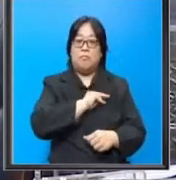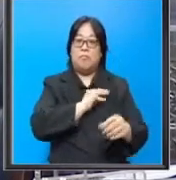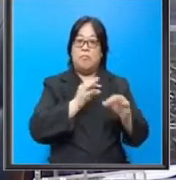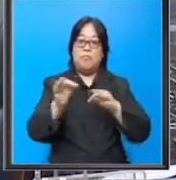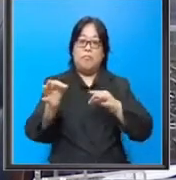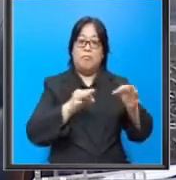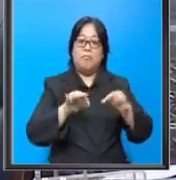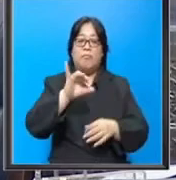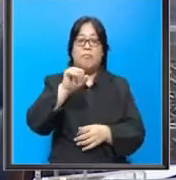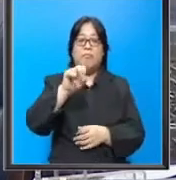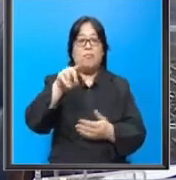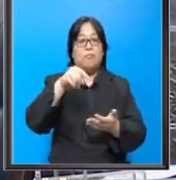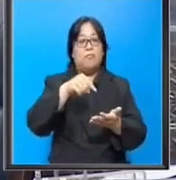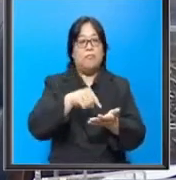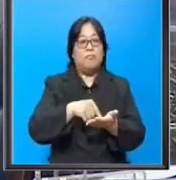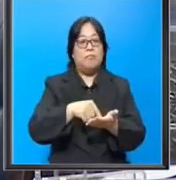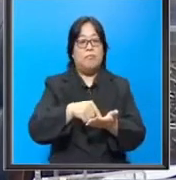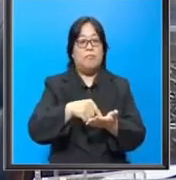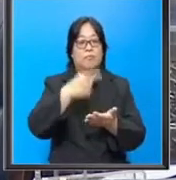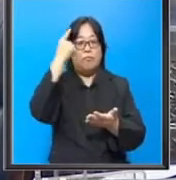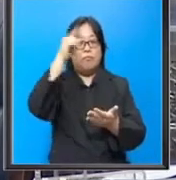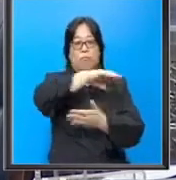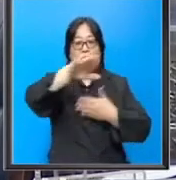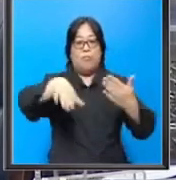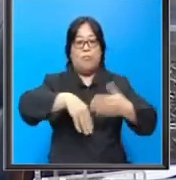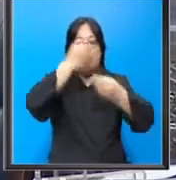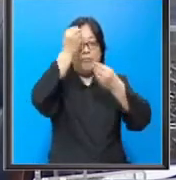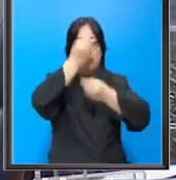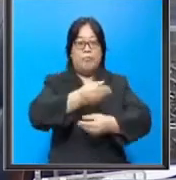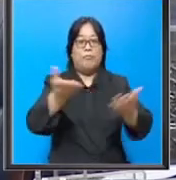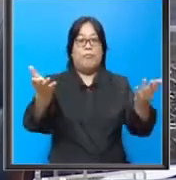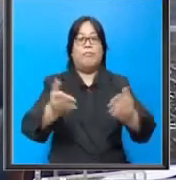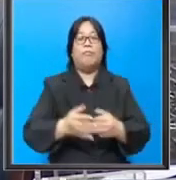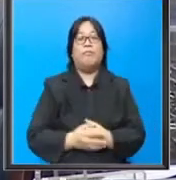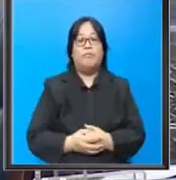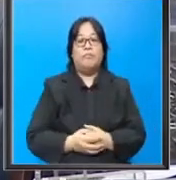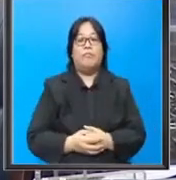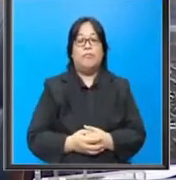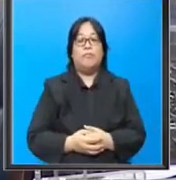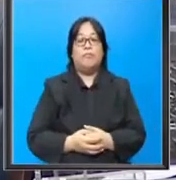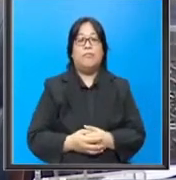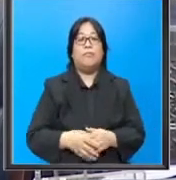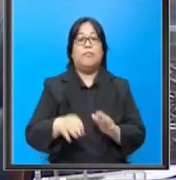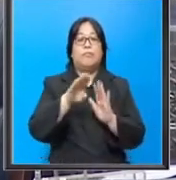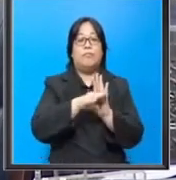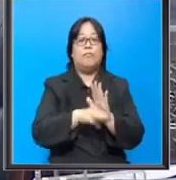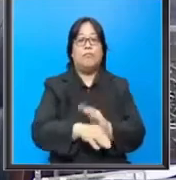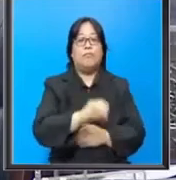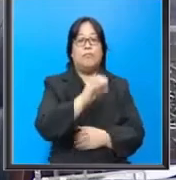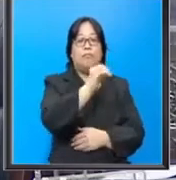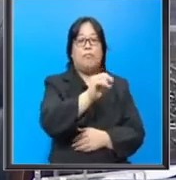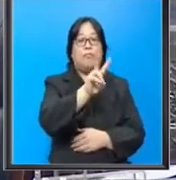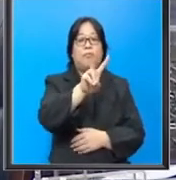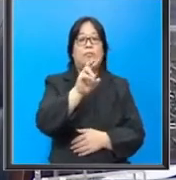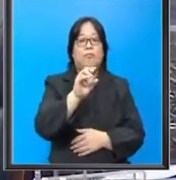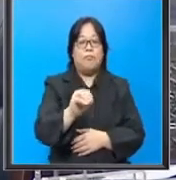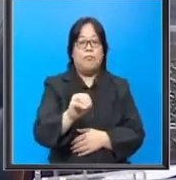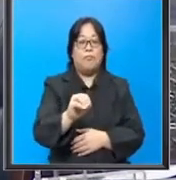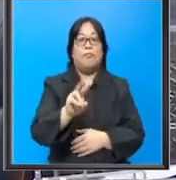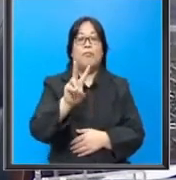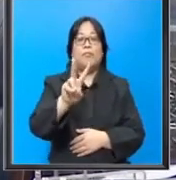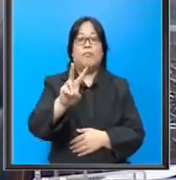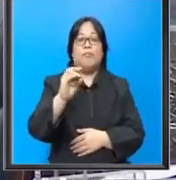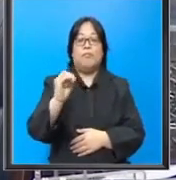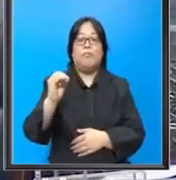ini untuk pengetahuan semua Hai butiran 0200